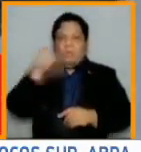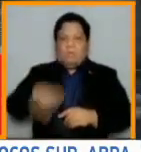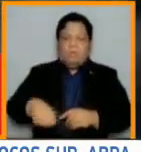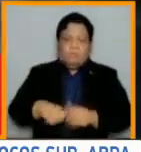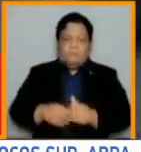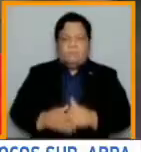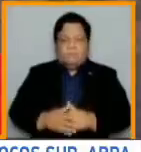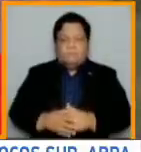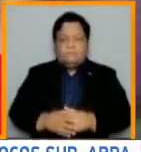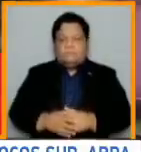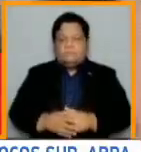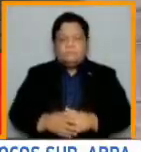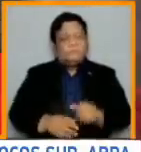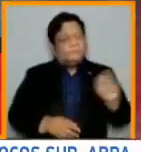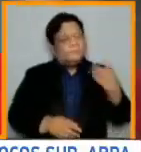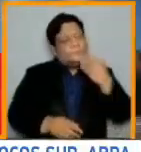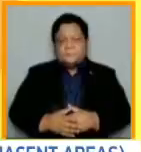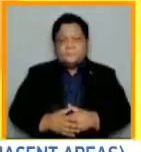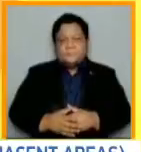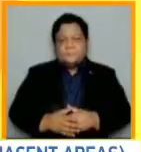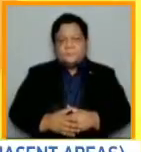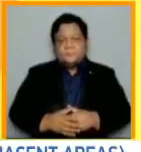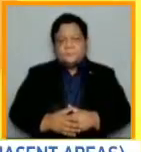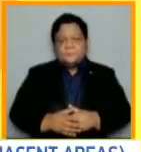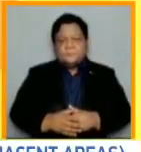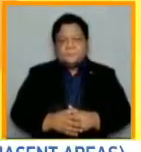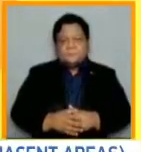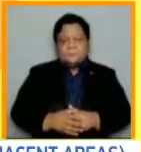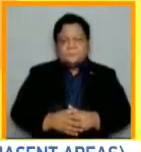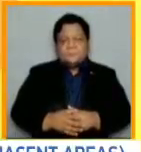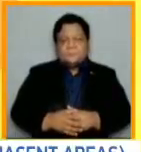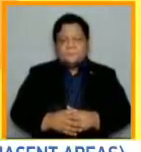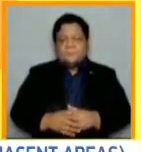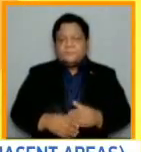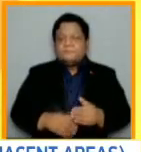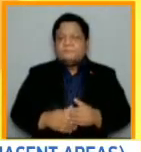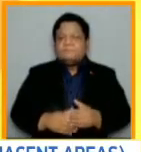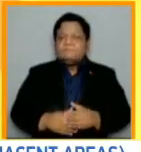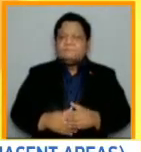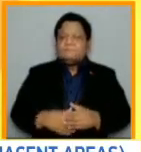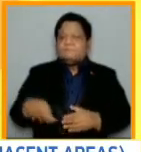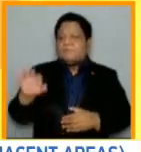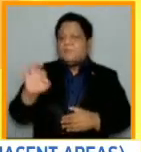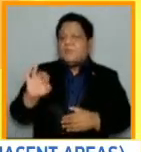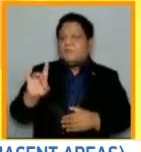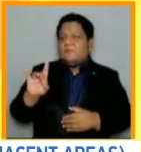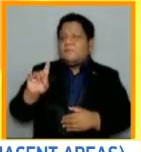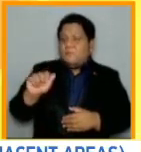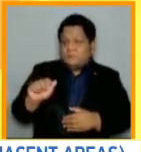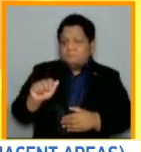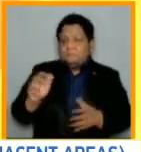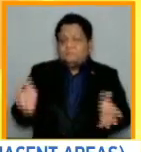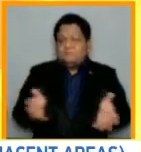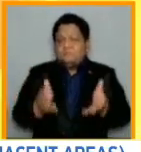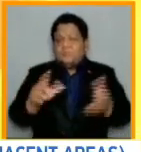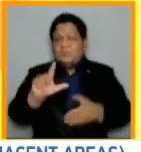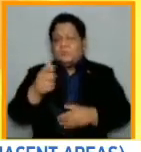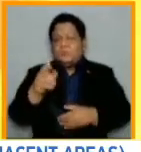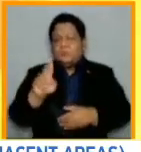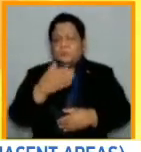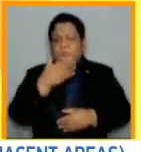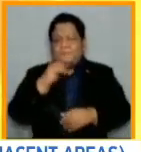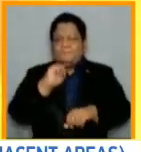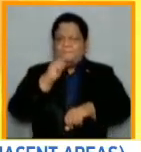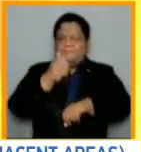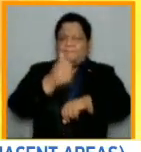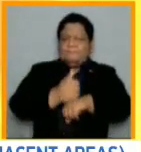Okay, maraming salamat, Darlene Kai. Inikayad ng Food and Drug Administration, mga lokal na pamahalaan na gumawa ng ordinansa magbabawal sa